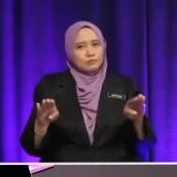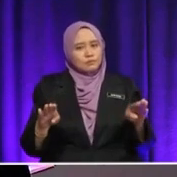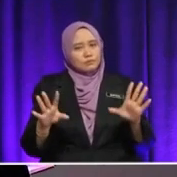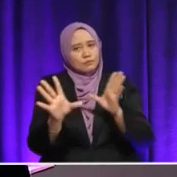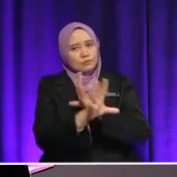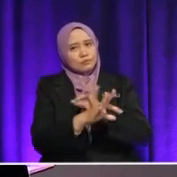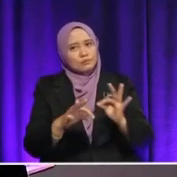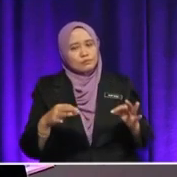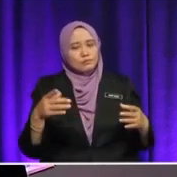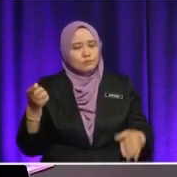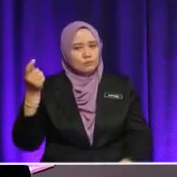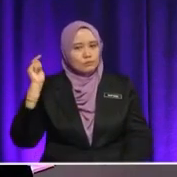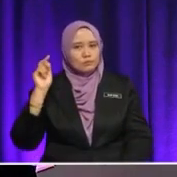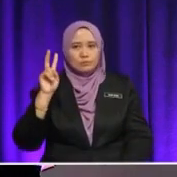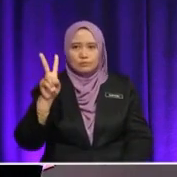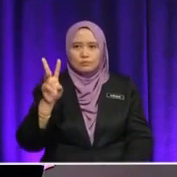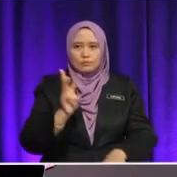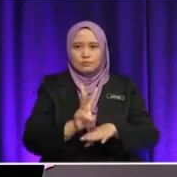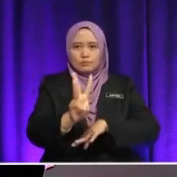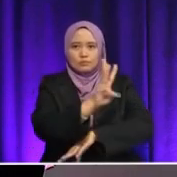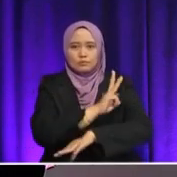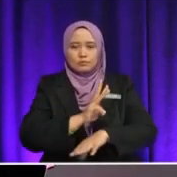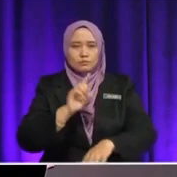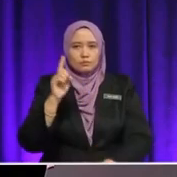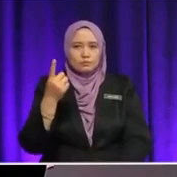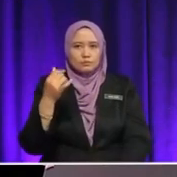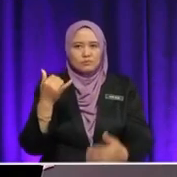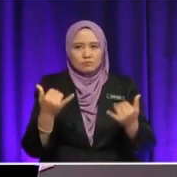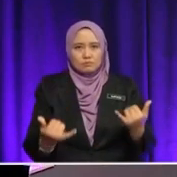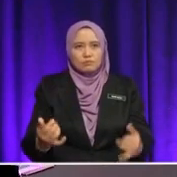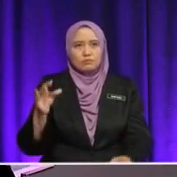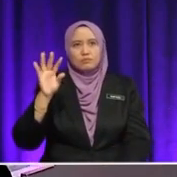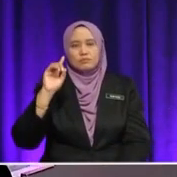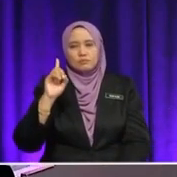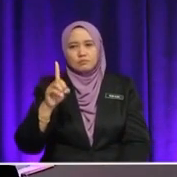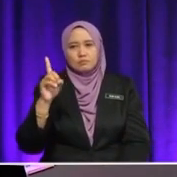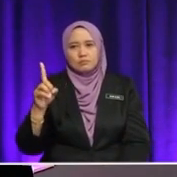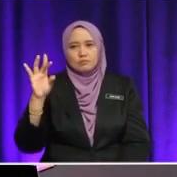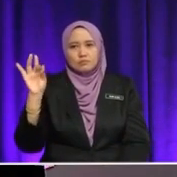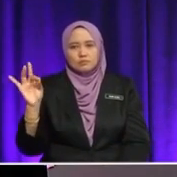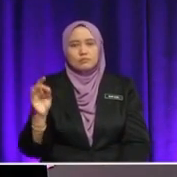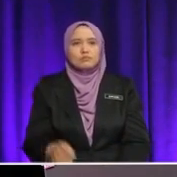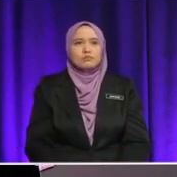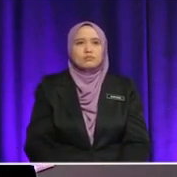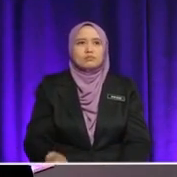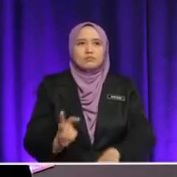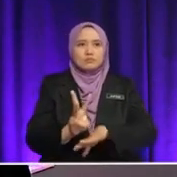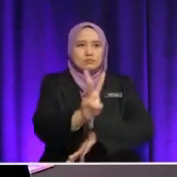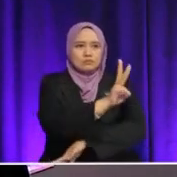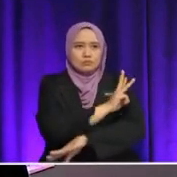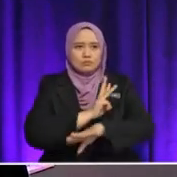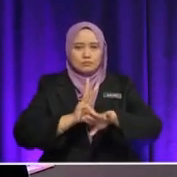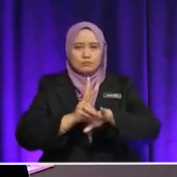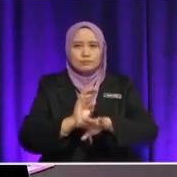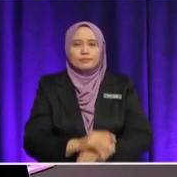di kucing dan sibuk saja Hai terusnya siap penguasa viharaya penguasa Pyar Ayo bermaksud orang